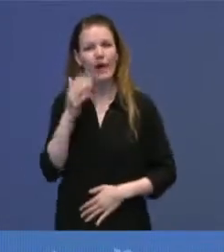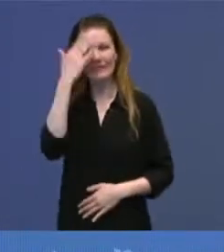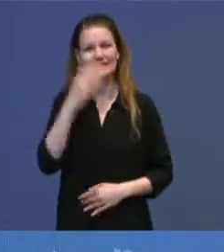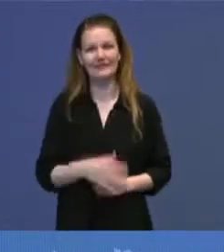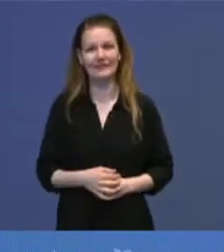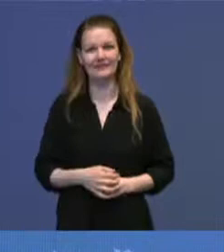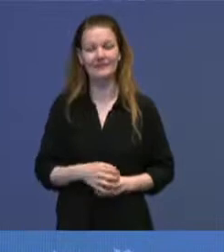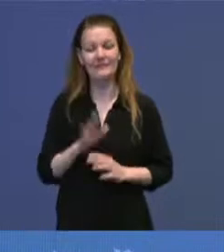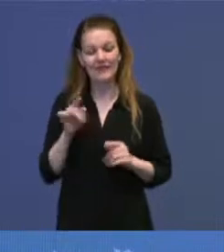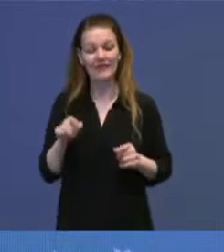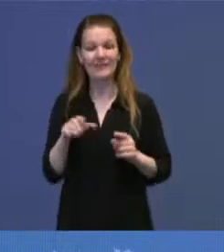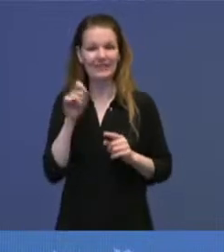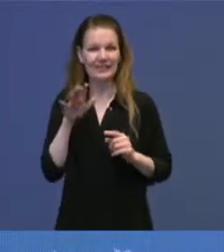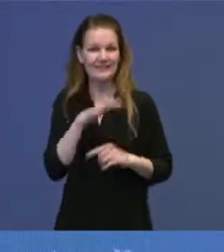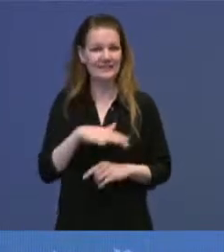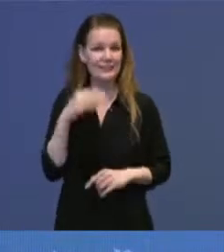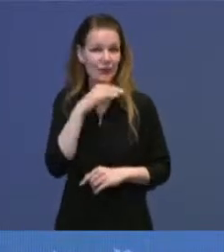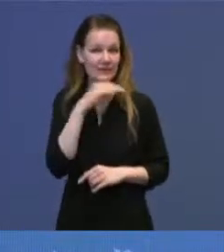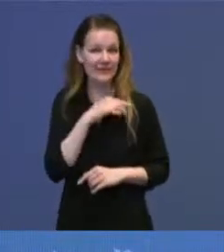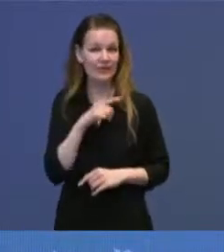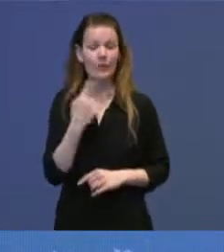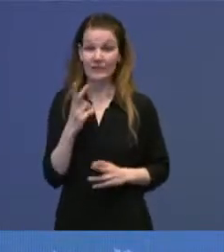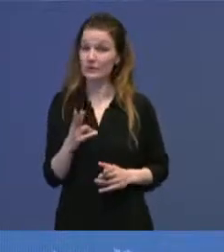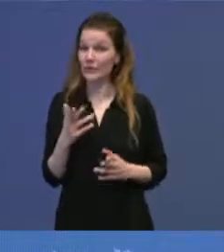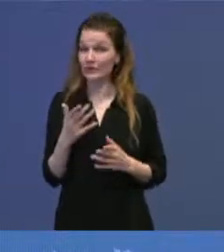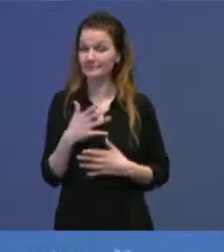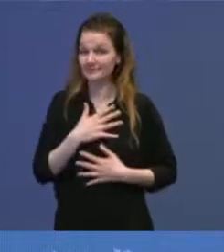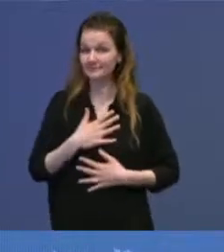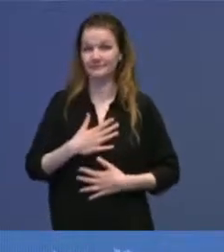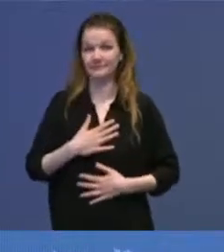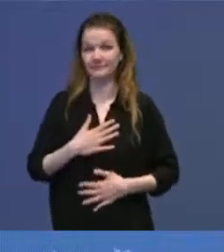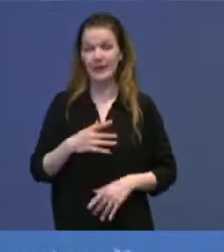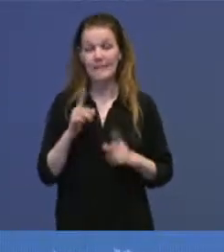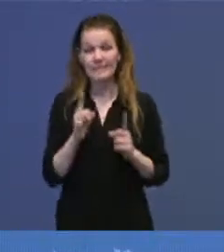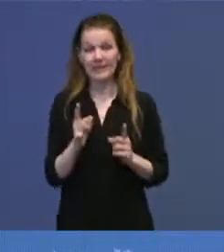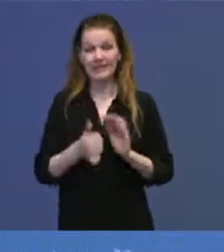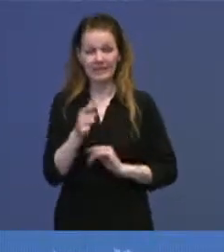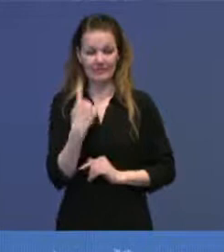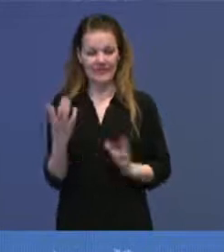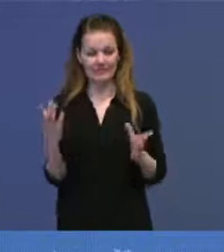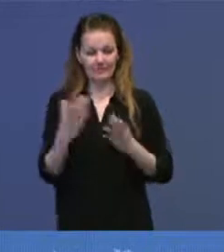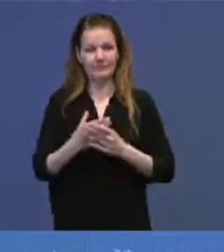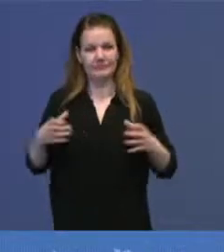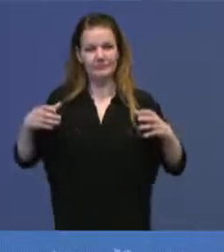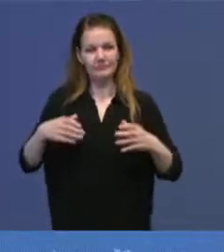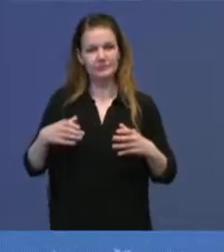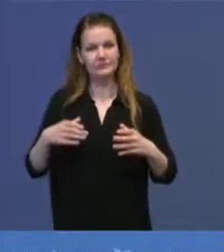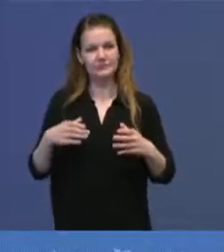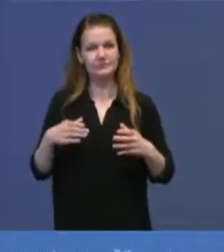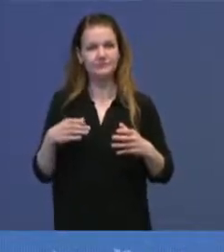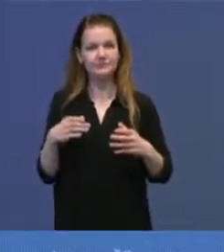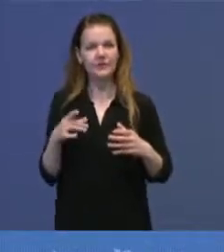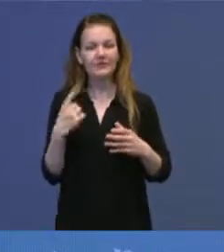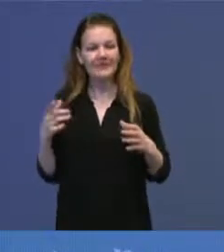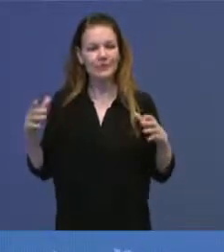i befolkningen, og den er det ikke vanskelig å dele. Men da må vi altså stå sammen, og så må vi kunne sørge for at de som har virkelig